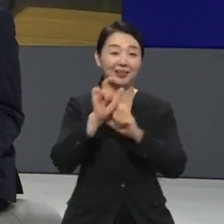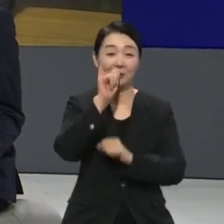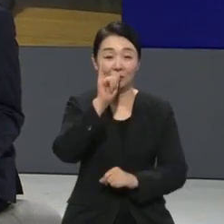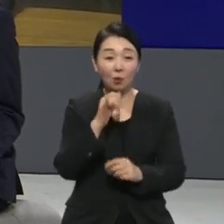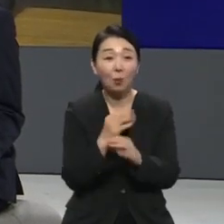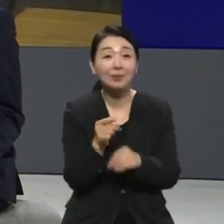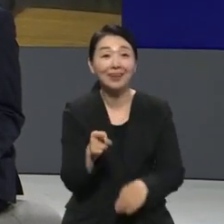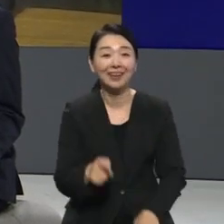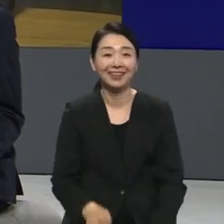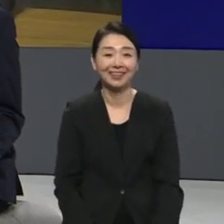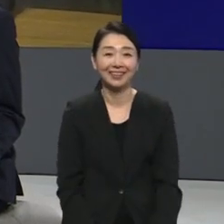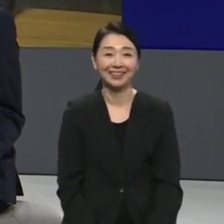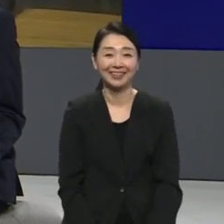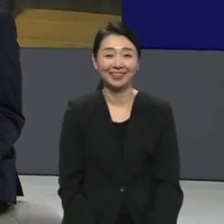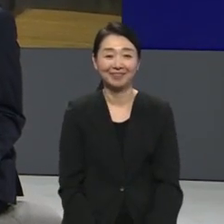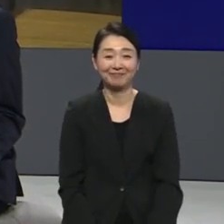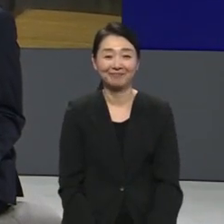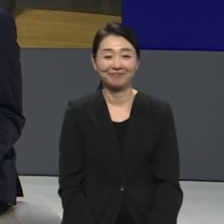언제죠?